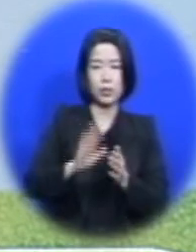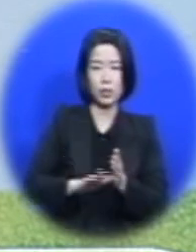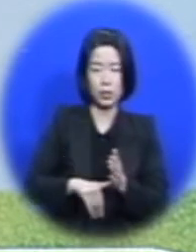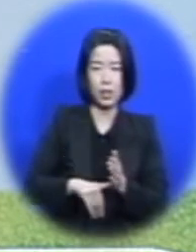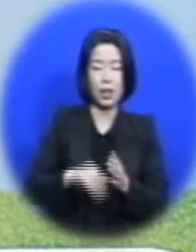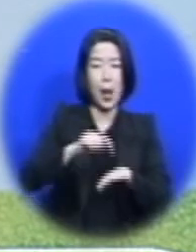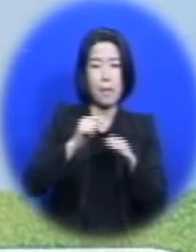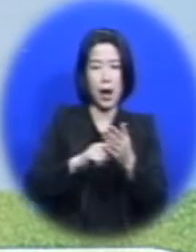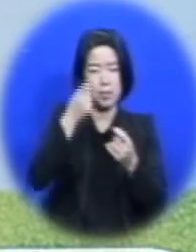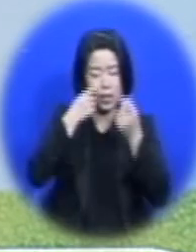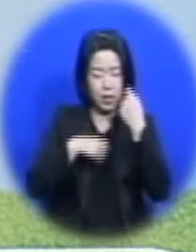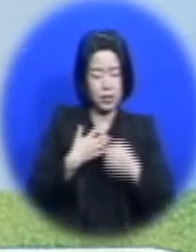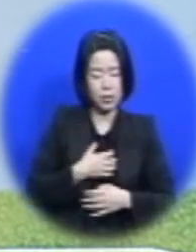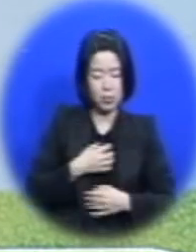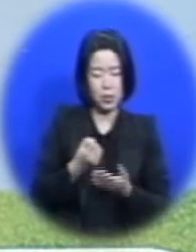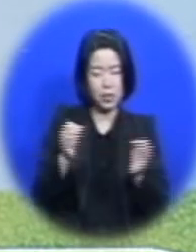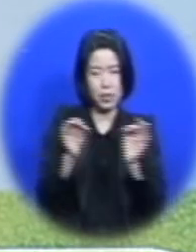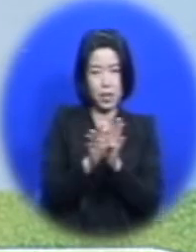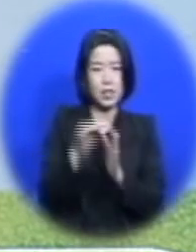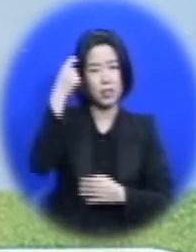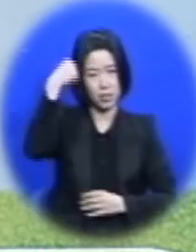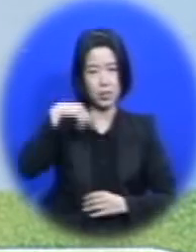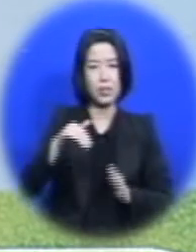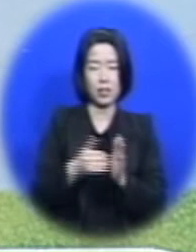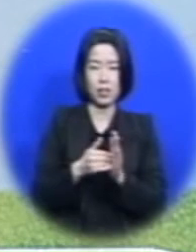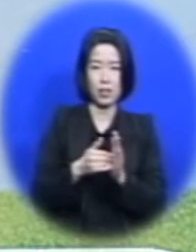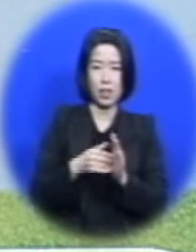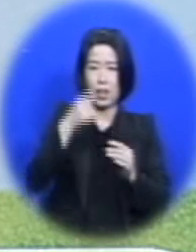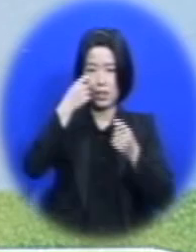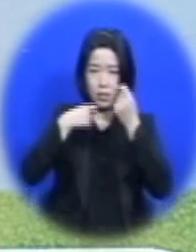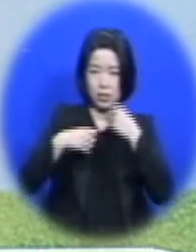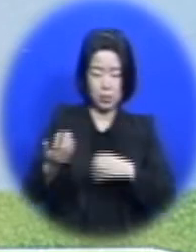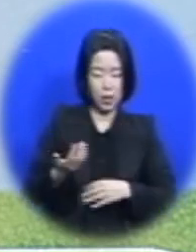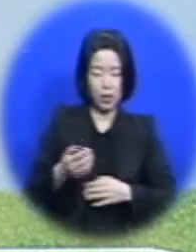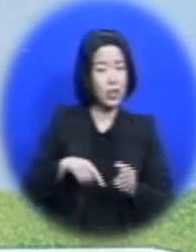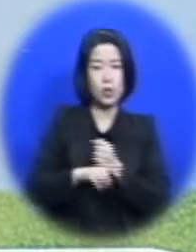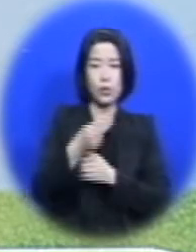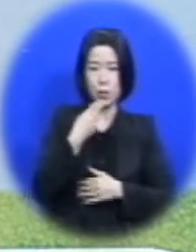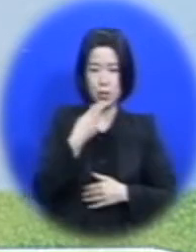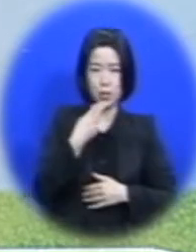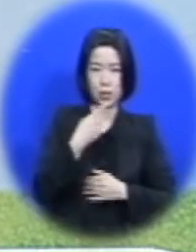마음에 슬픔이 떠나는 걸 느꼈어요 슬퍼할 이유가 없잖아